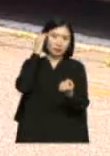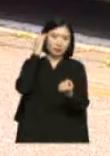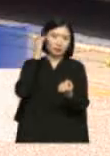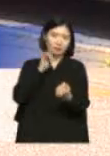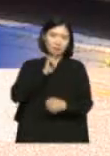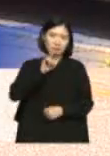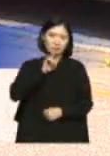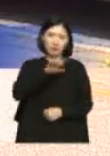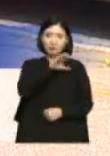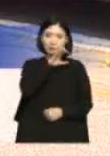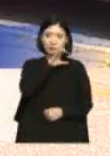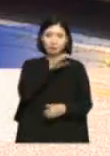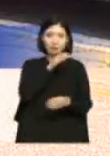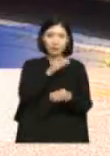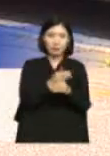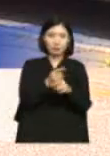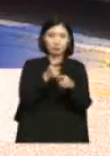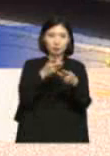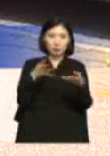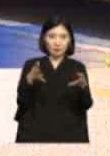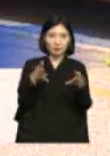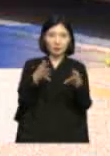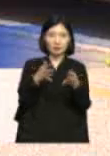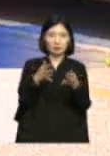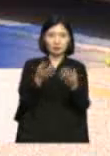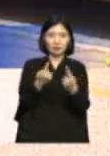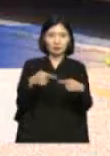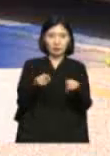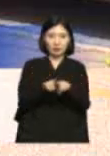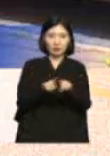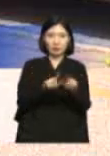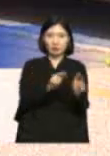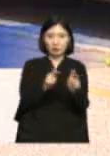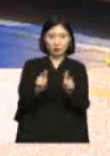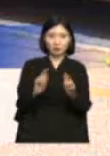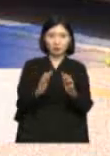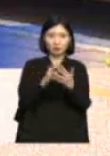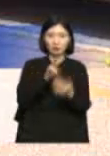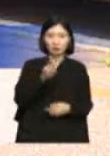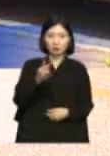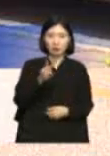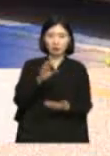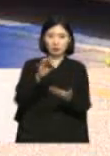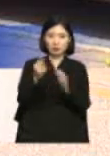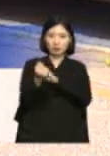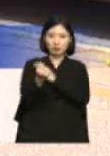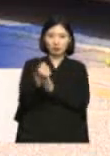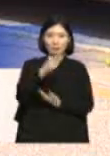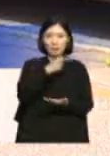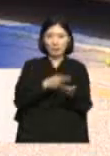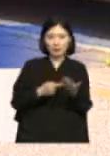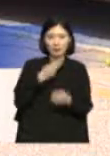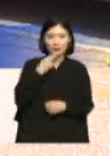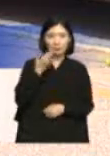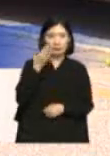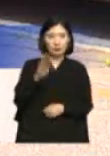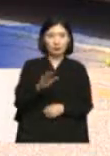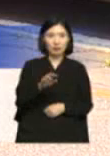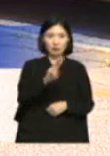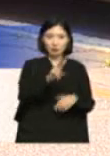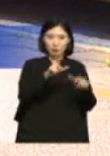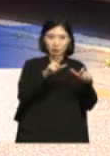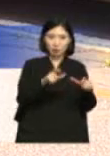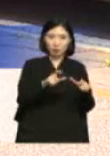한 아파트같이 해야 지어야 여럿이 합해서 지어야 재산권 피해가 없는데 이쪽에서 이